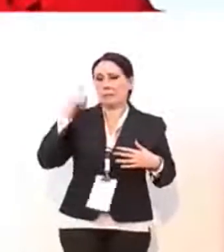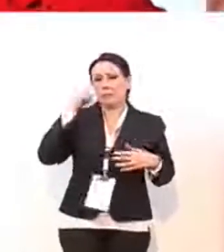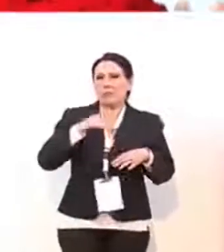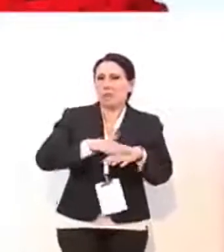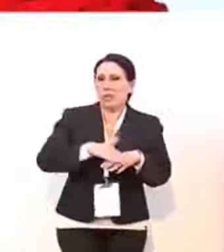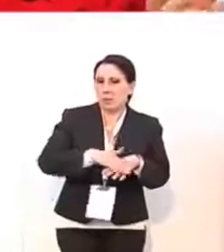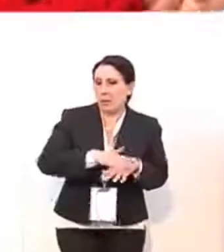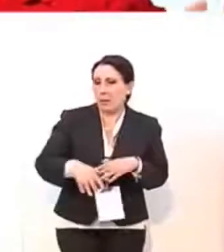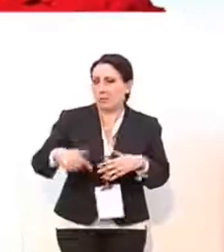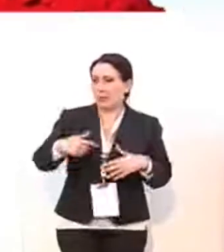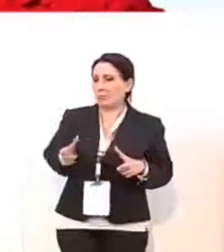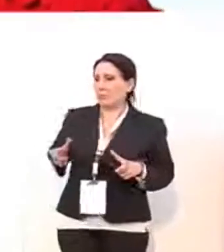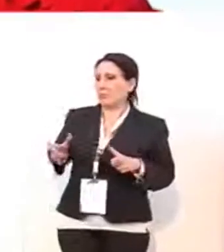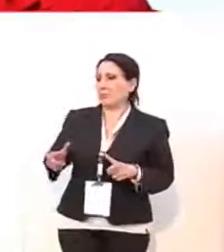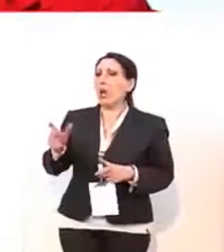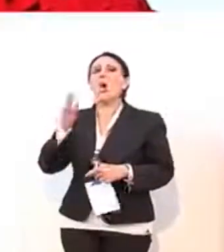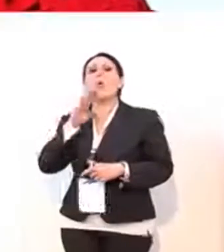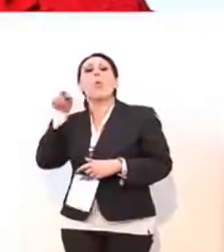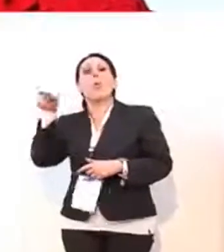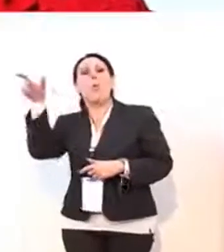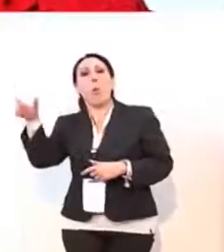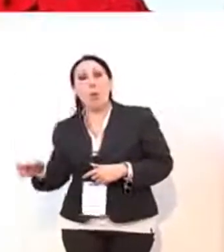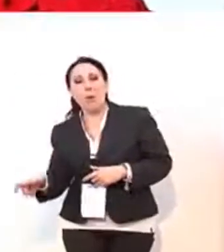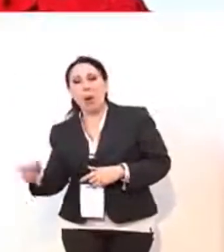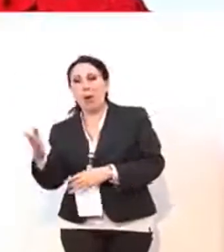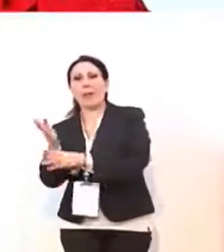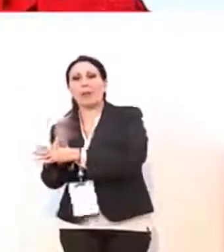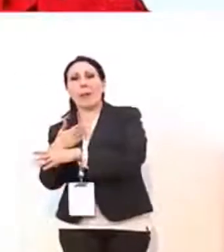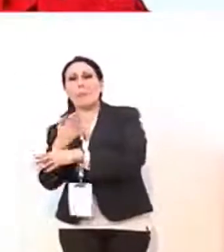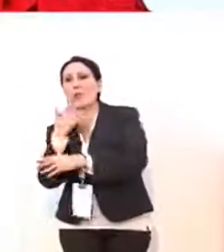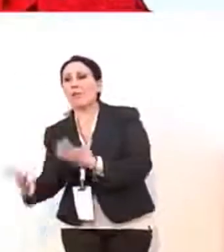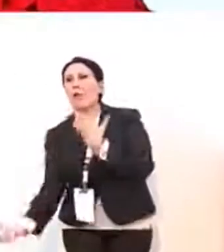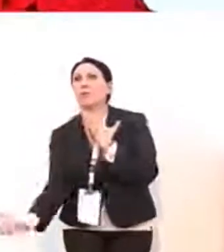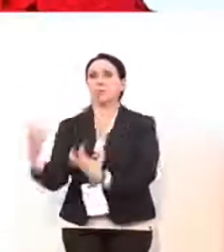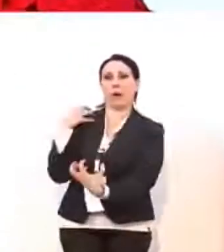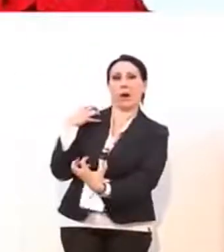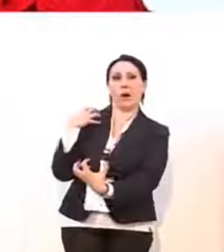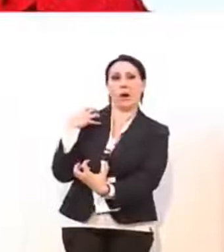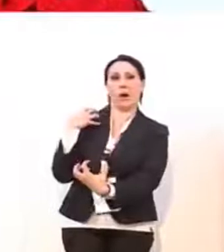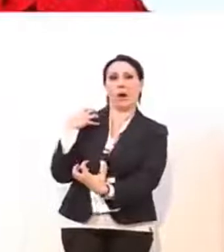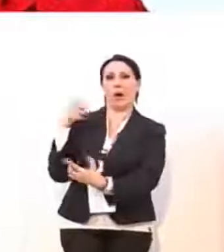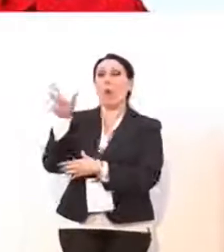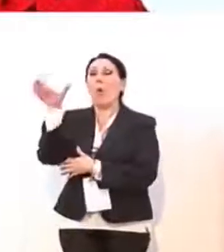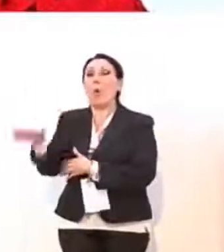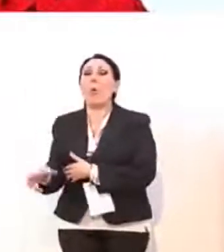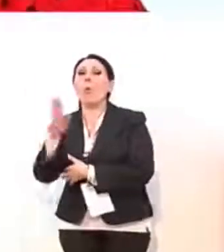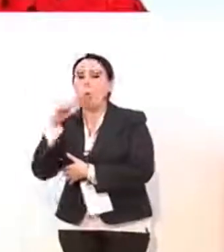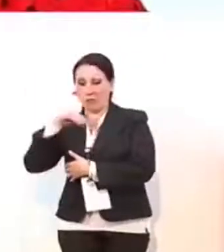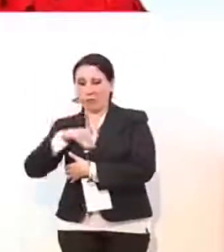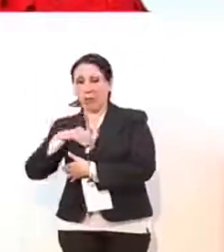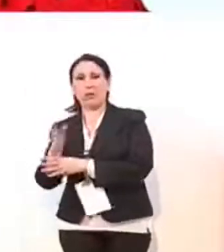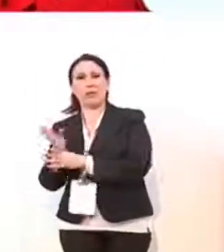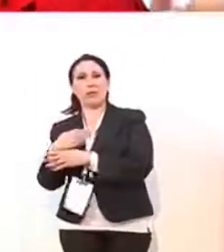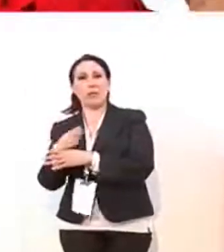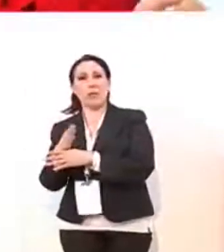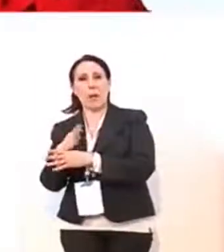e possesso nei confronti delle donne, che reagiscono con maggiore violenza e con maggiore gravità a